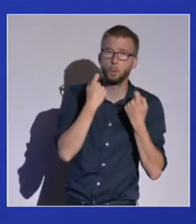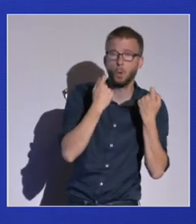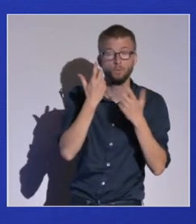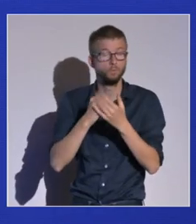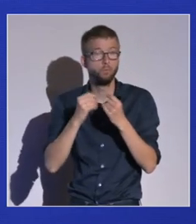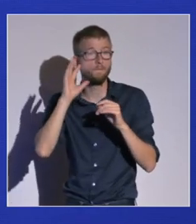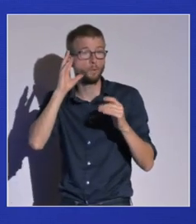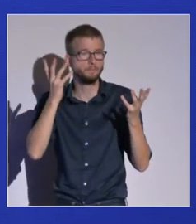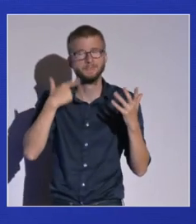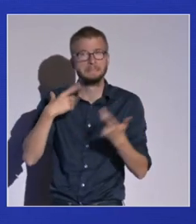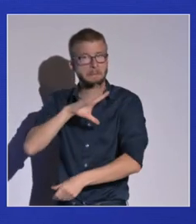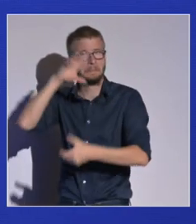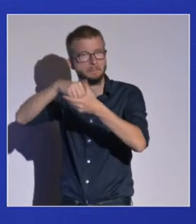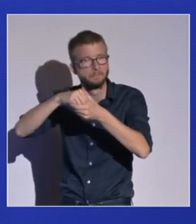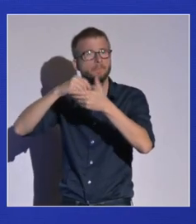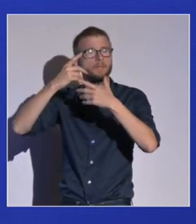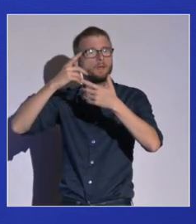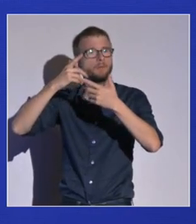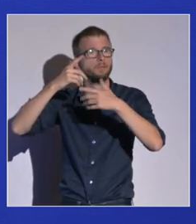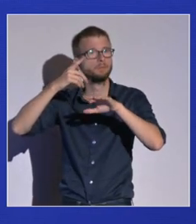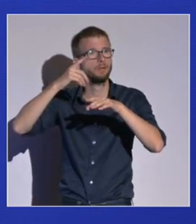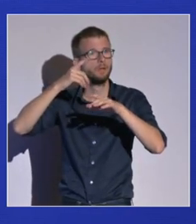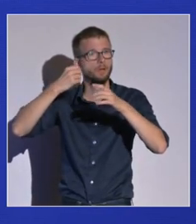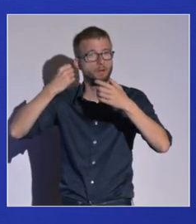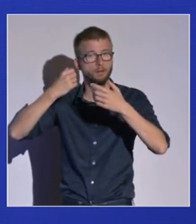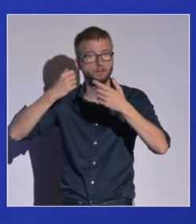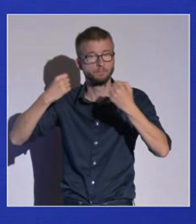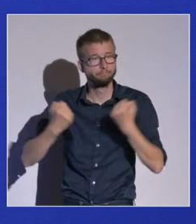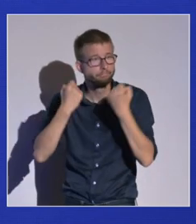de faire des campagnes présidentielles sur le thème du déficit et de la dette.